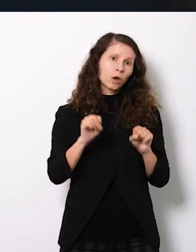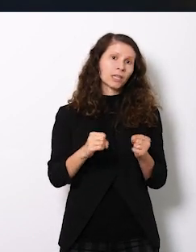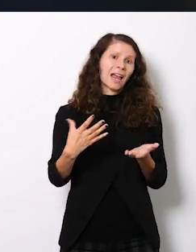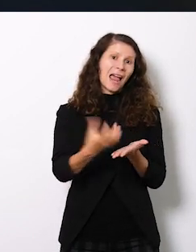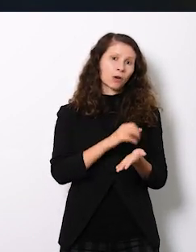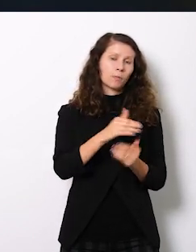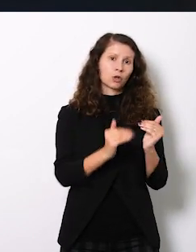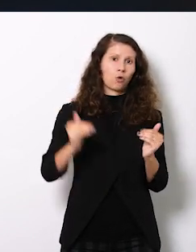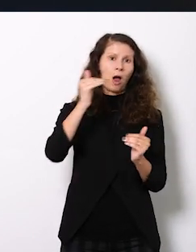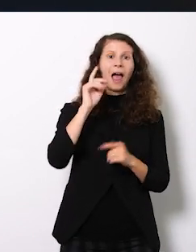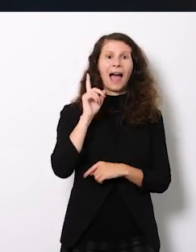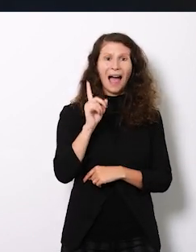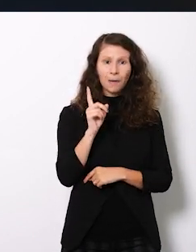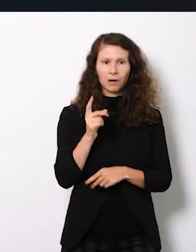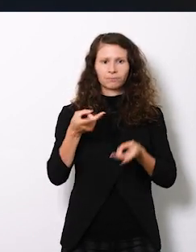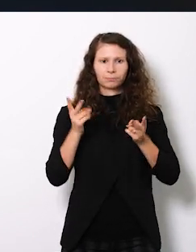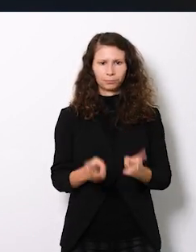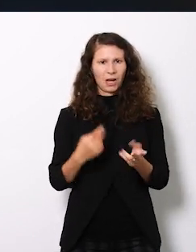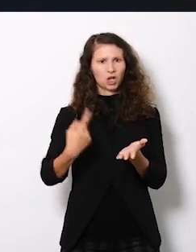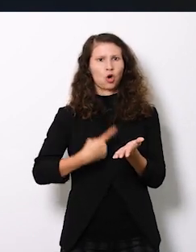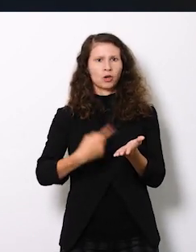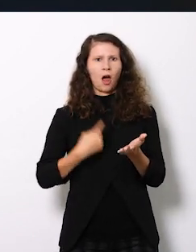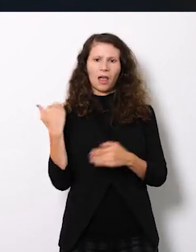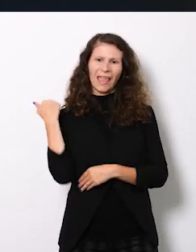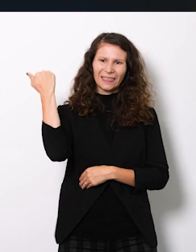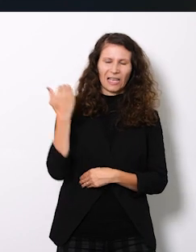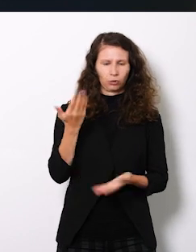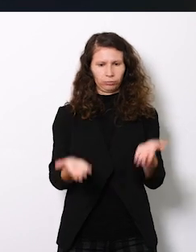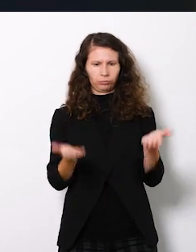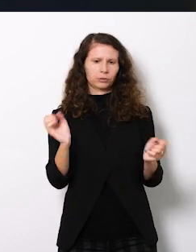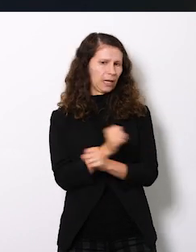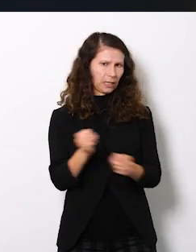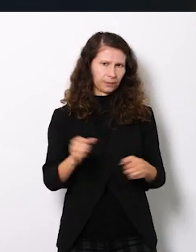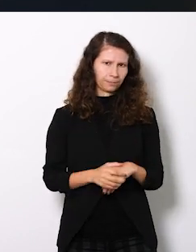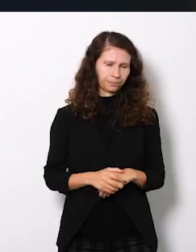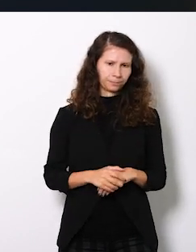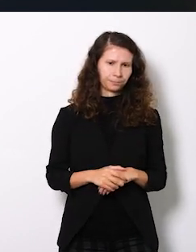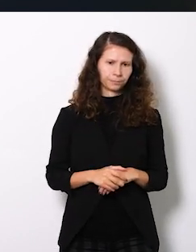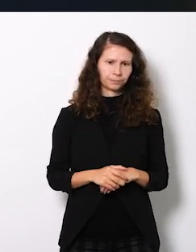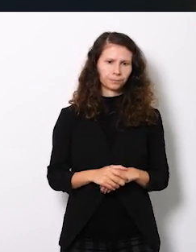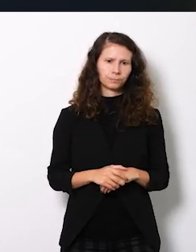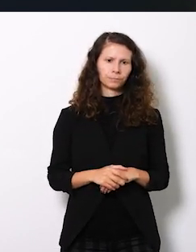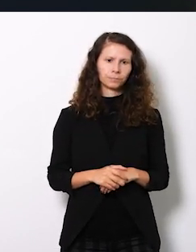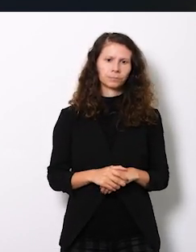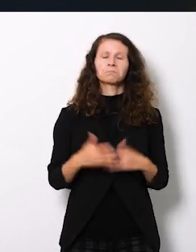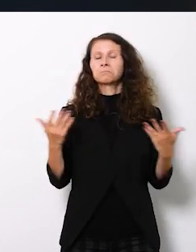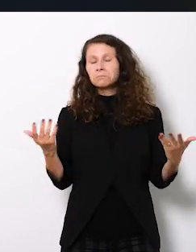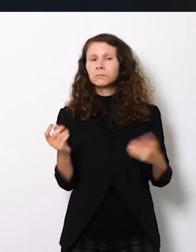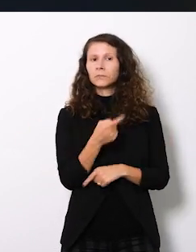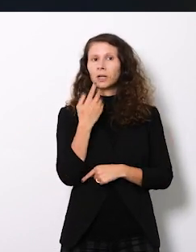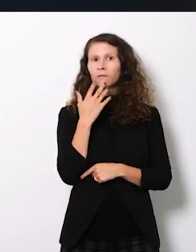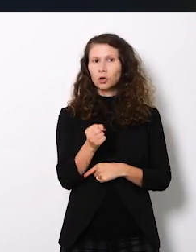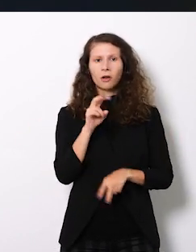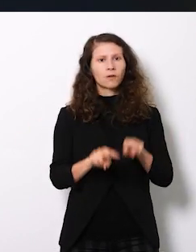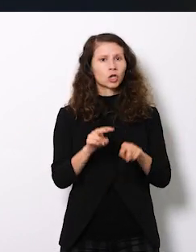Menschen sein, aber das kann man nicht gegen jetzt steuerliche Entlastungen rechnen. Aber zum Kern Ihrer Frage. Wir wollen unterschiedliche